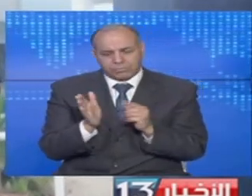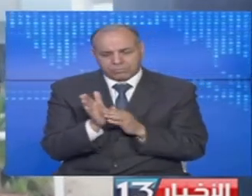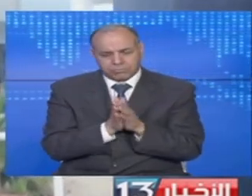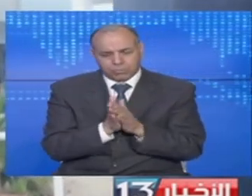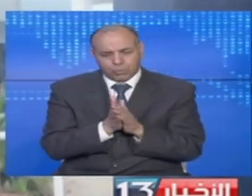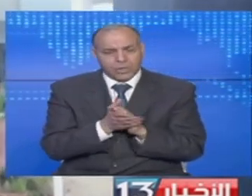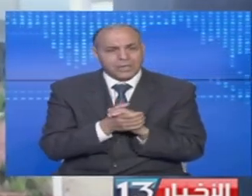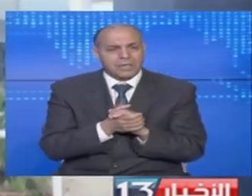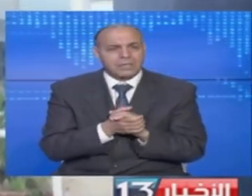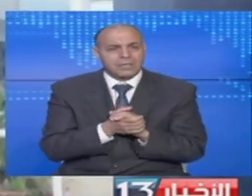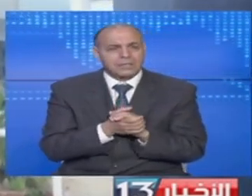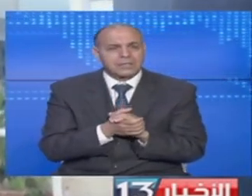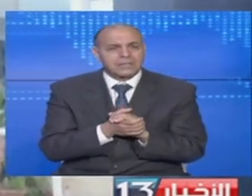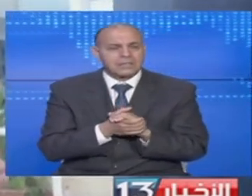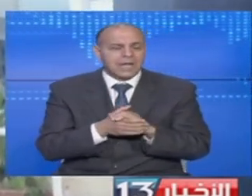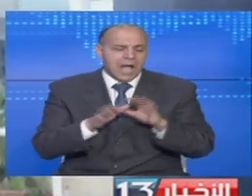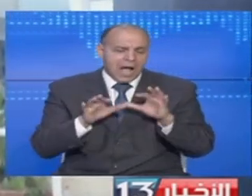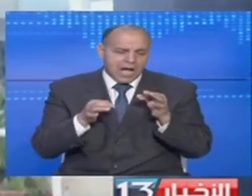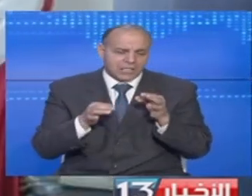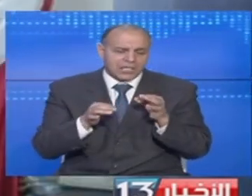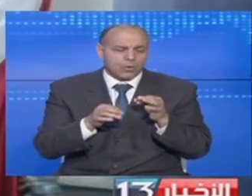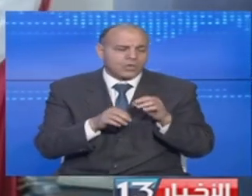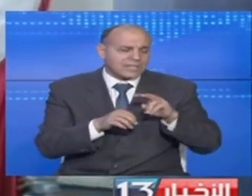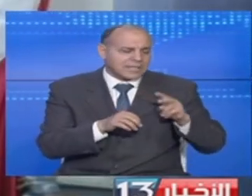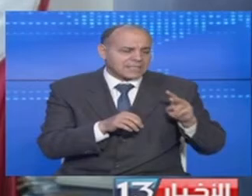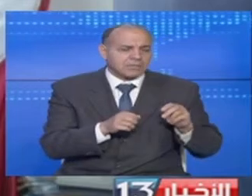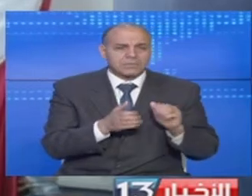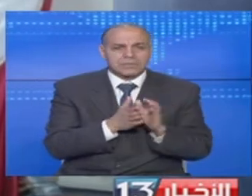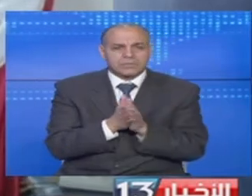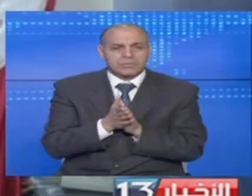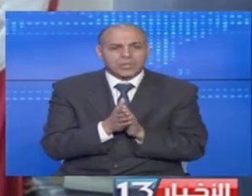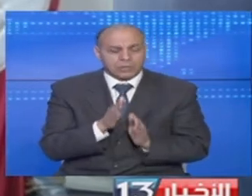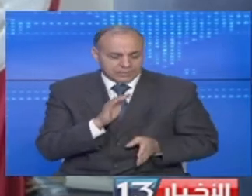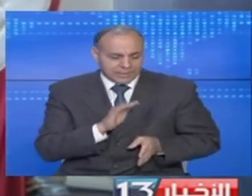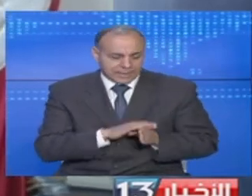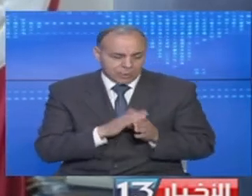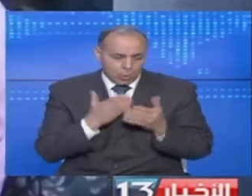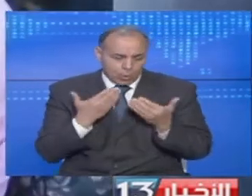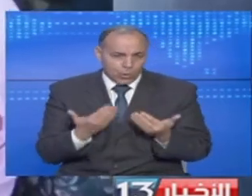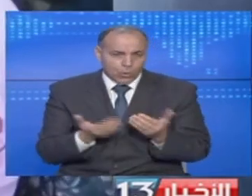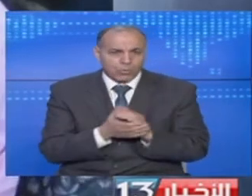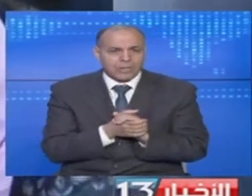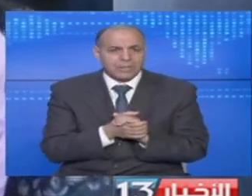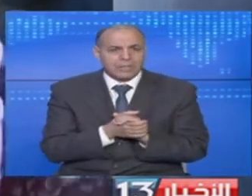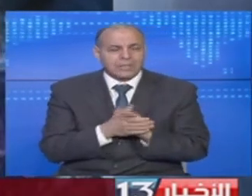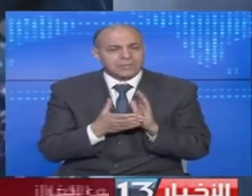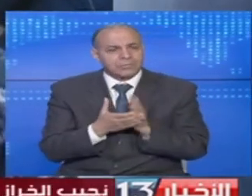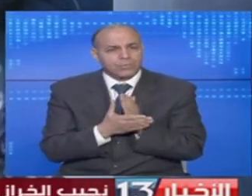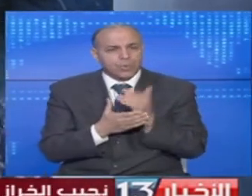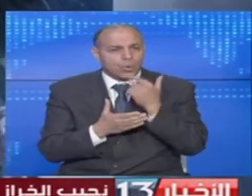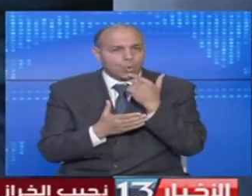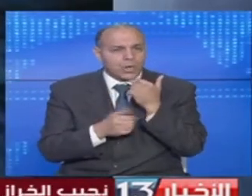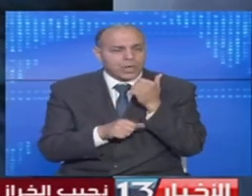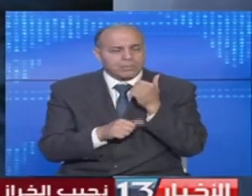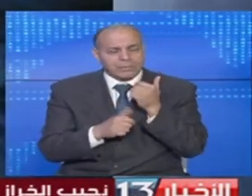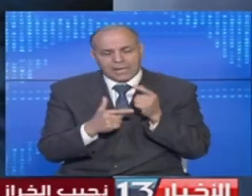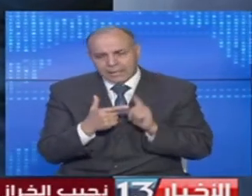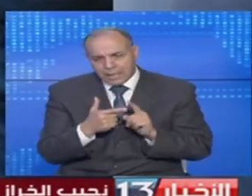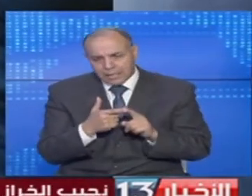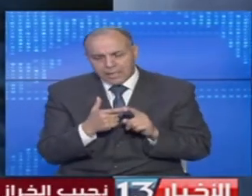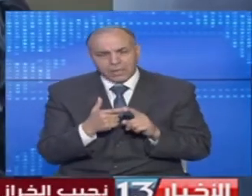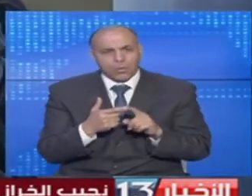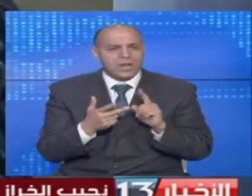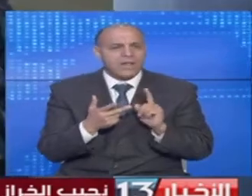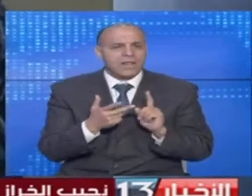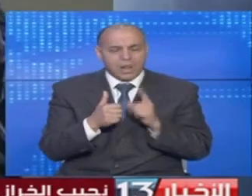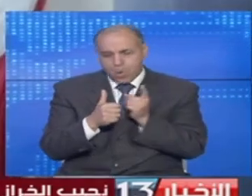معناها بعد كل ساعتين من العشرة نعمل تعقيم. وتنطلق اليوم بداية من اليوم سواء في الإعدادي أو في الثانوي أو في